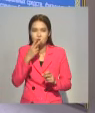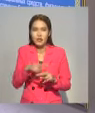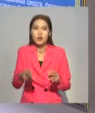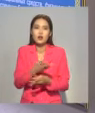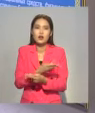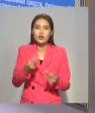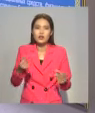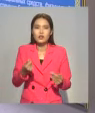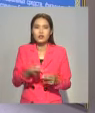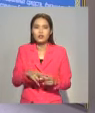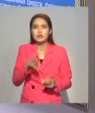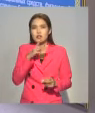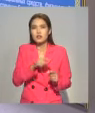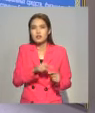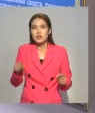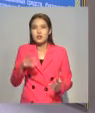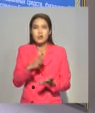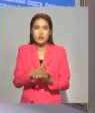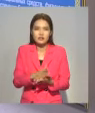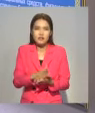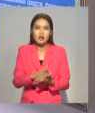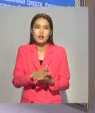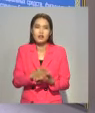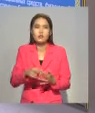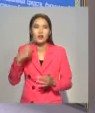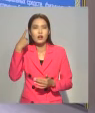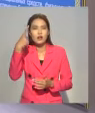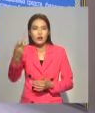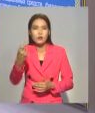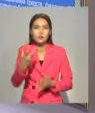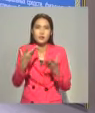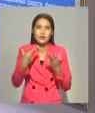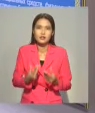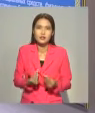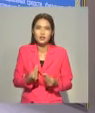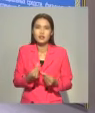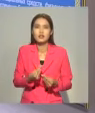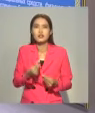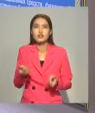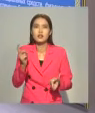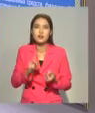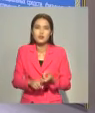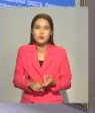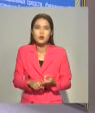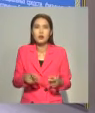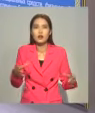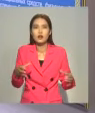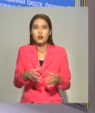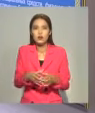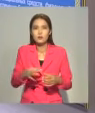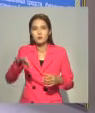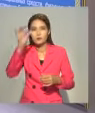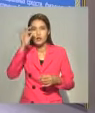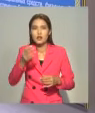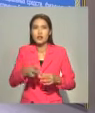қоңырау шалып бізге хабарласады. Сол қоңырау шалып неған уақыттан баста полиция қызметкерлері сол